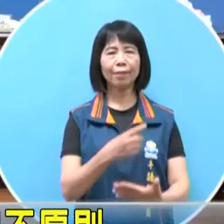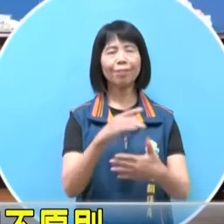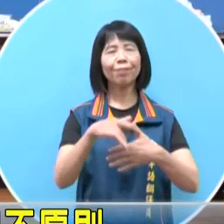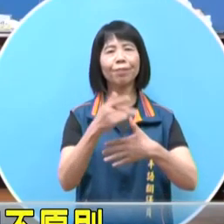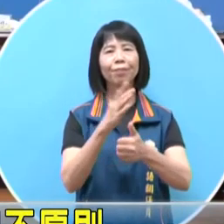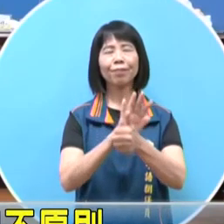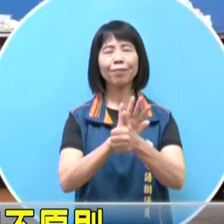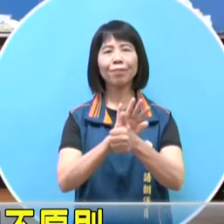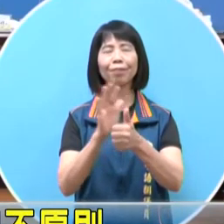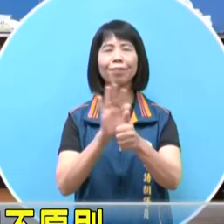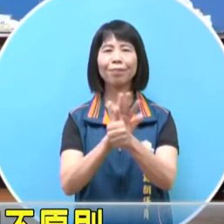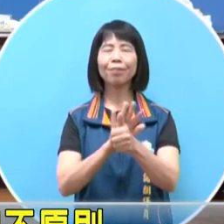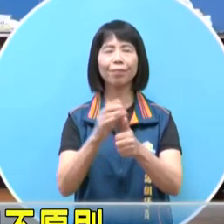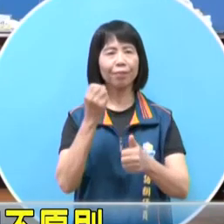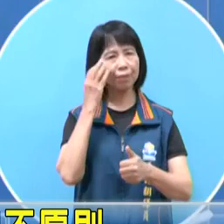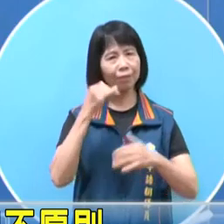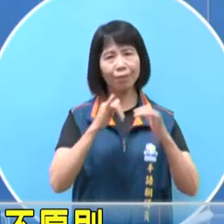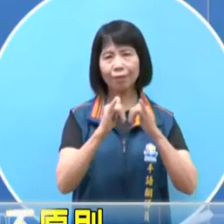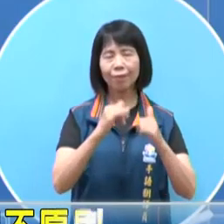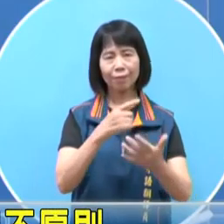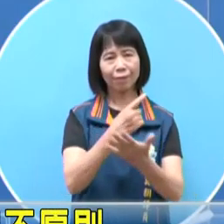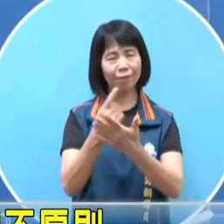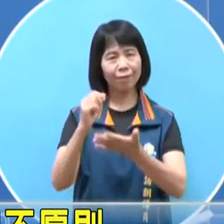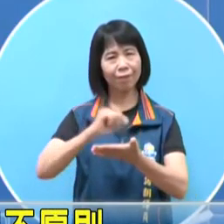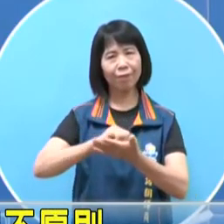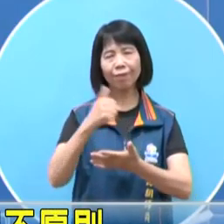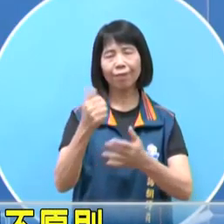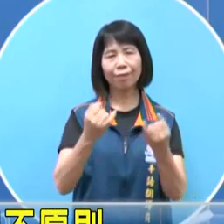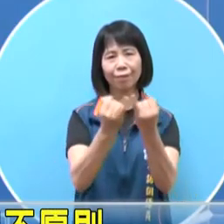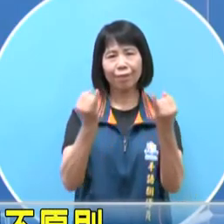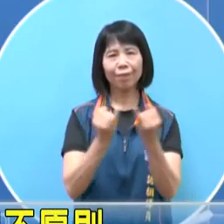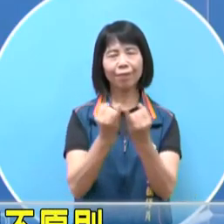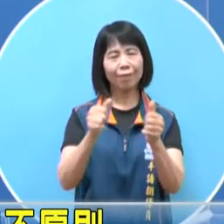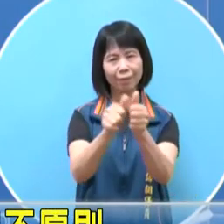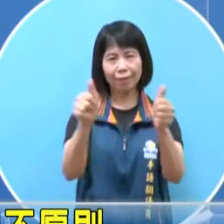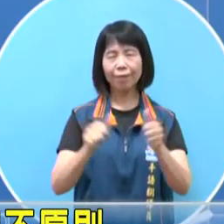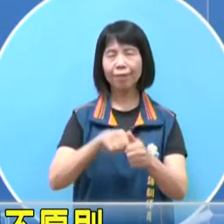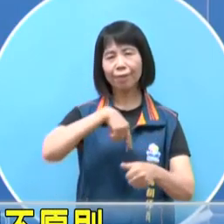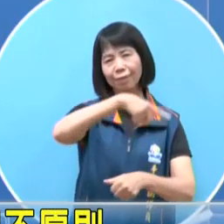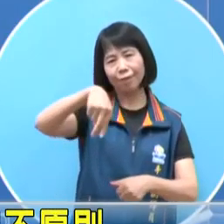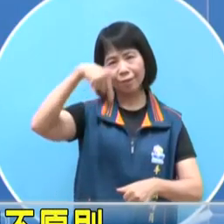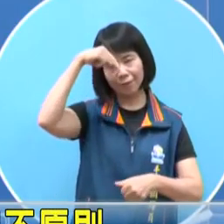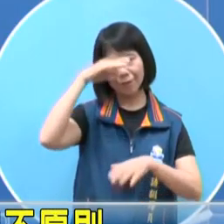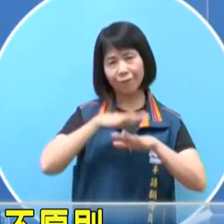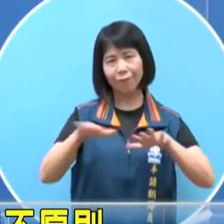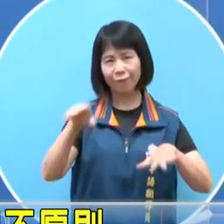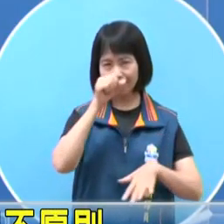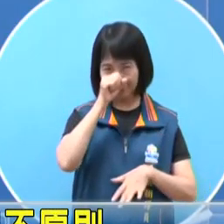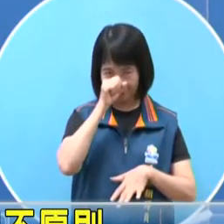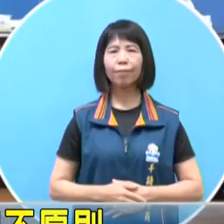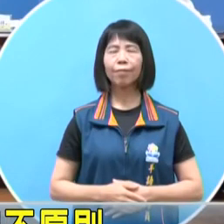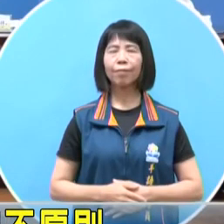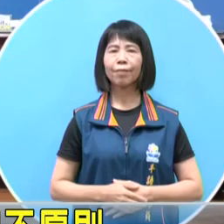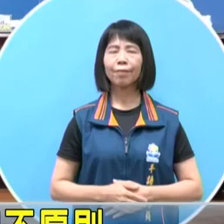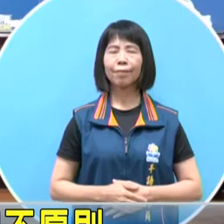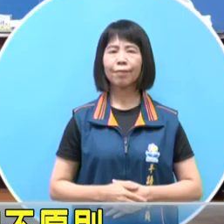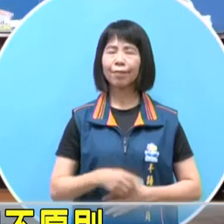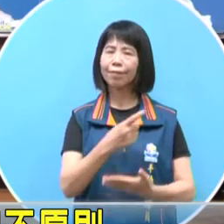国内新冠肺炎疫情尚未趋缓，中央流行疫情指挥中心今天下午两点公布了国内新